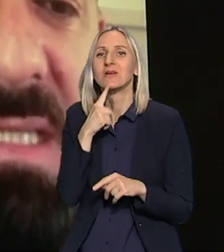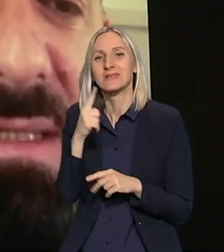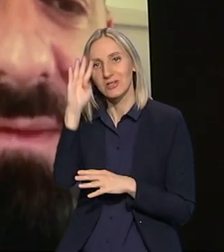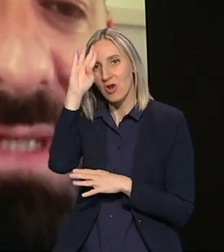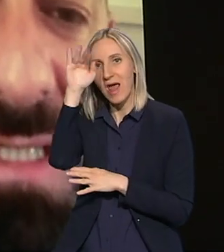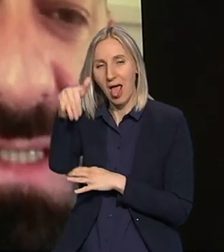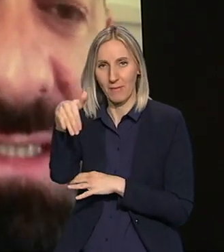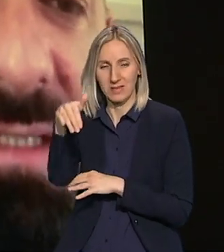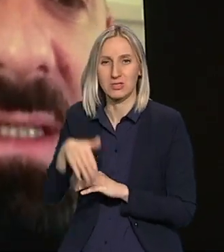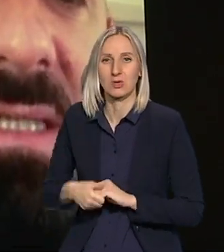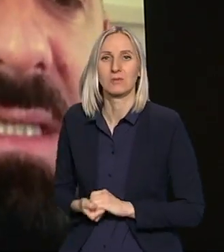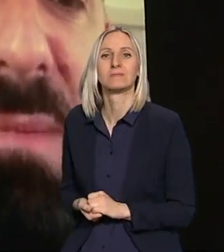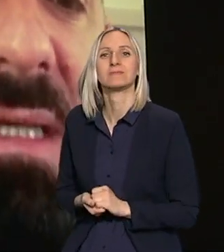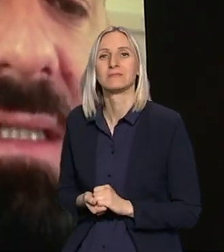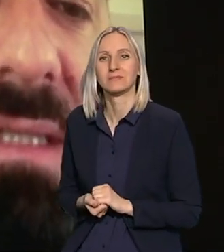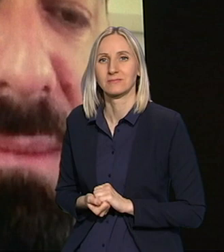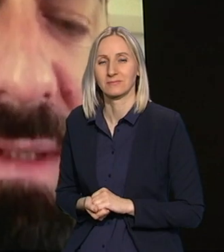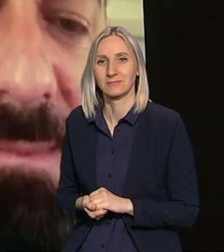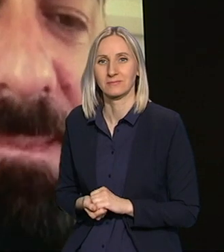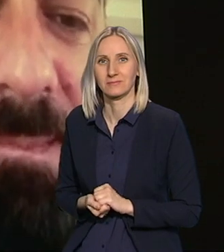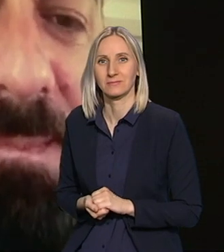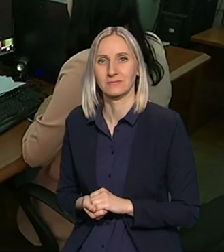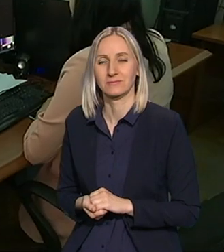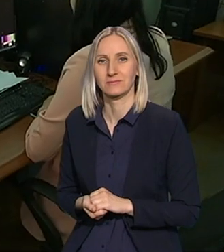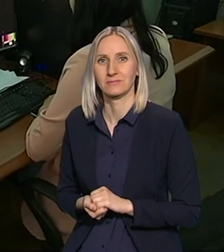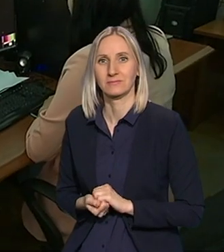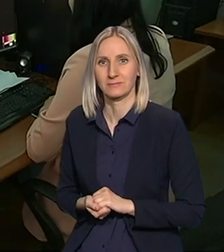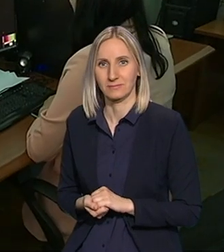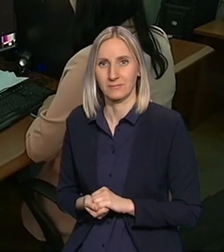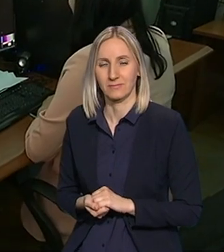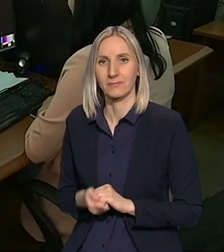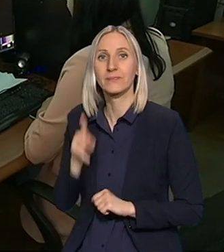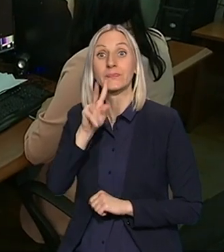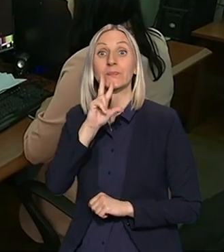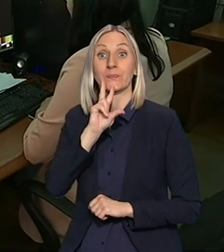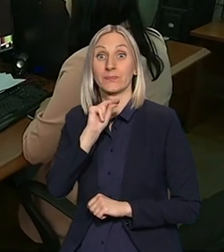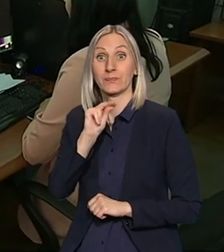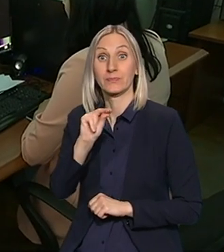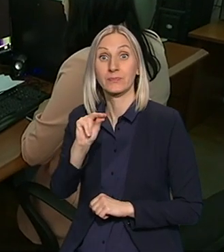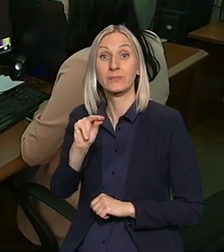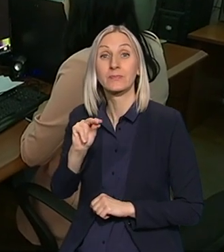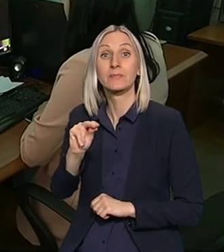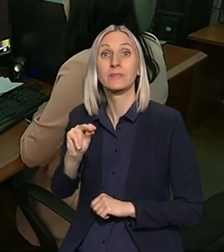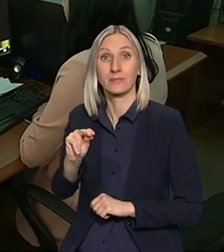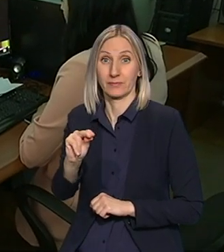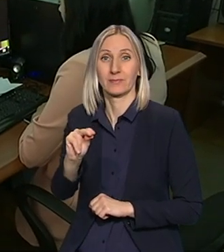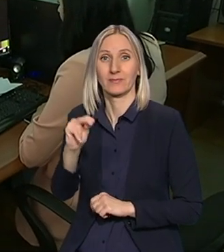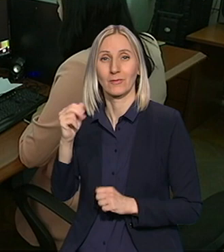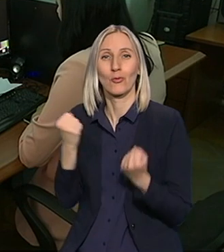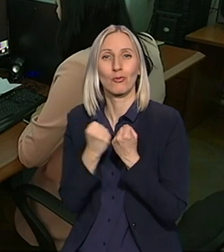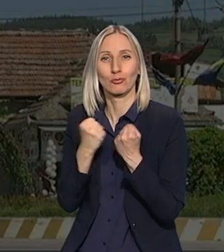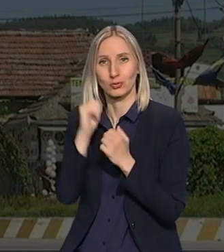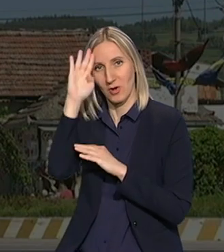deset ješt i zima je dimer. Fran vera, vera, vješt, de dimer.